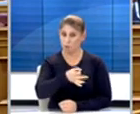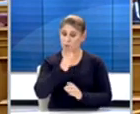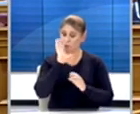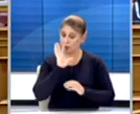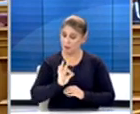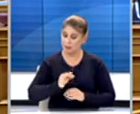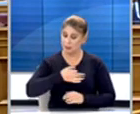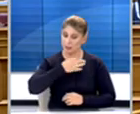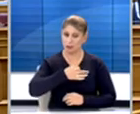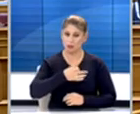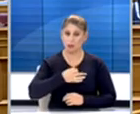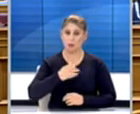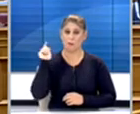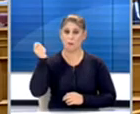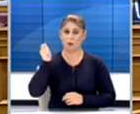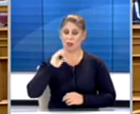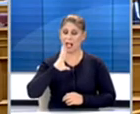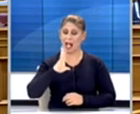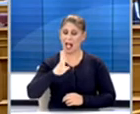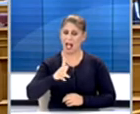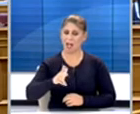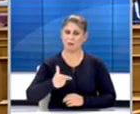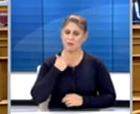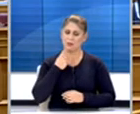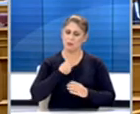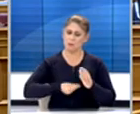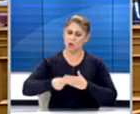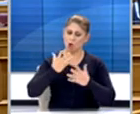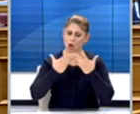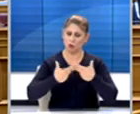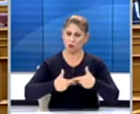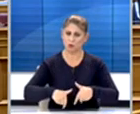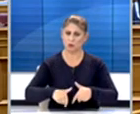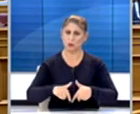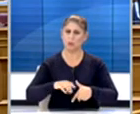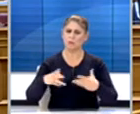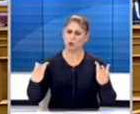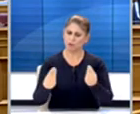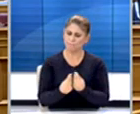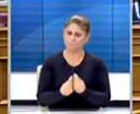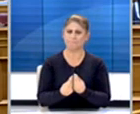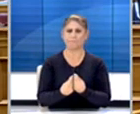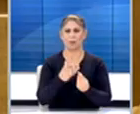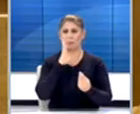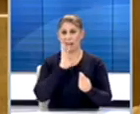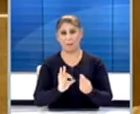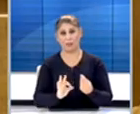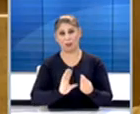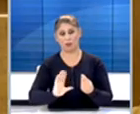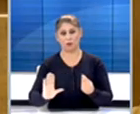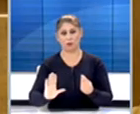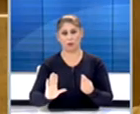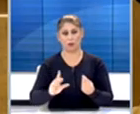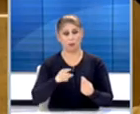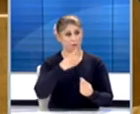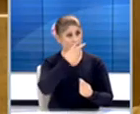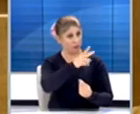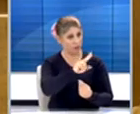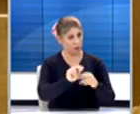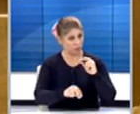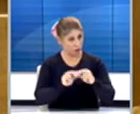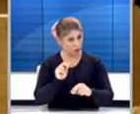στην πολιτική καθομιλουμένη θα ήταν πιο λειτουργικό και πιο συμβατό με την πραγματικότητα, μια που με τη δική σας